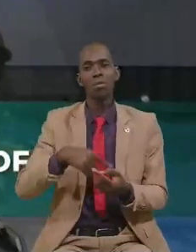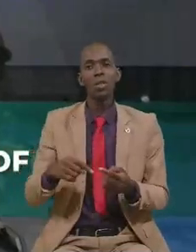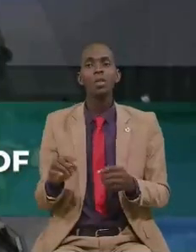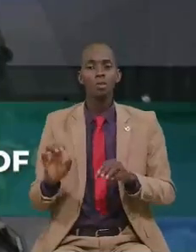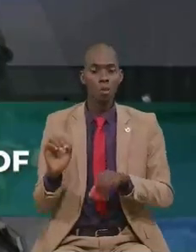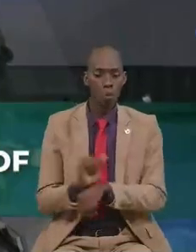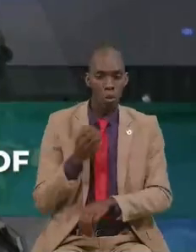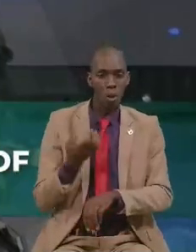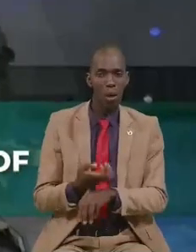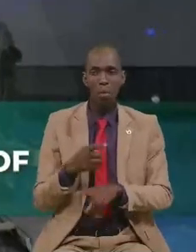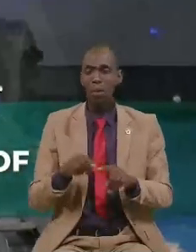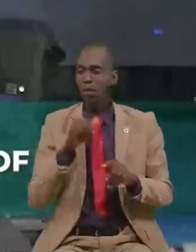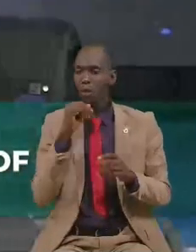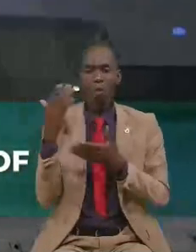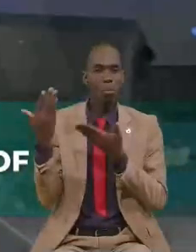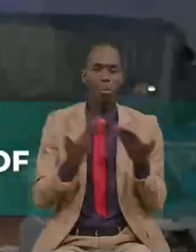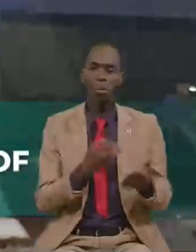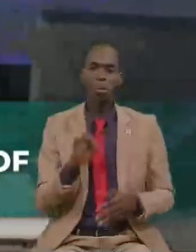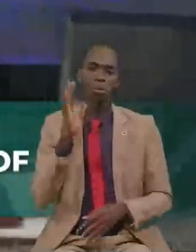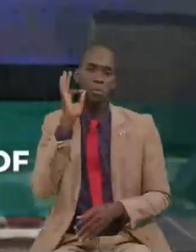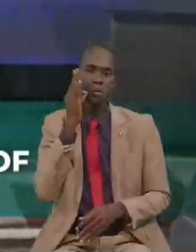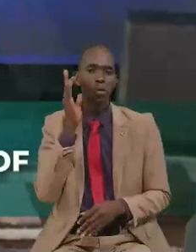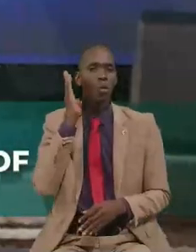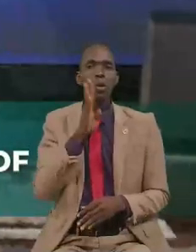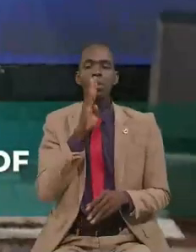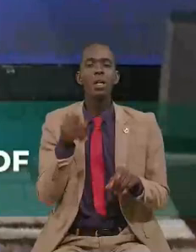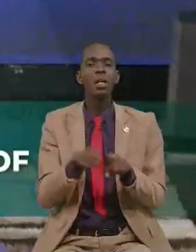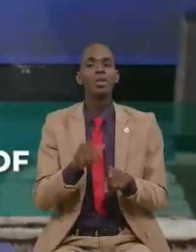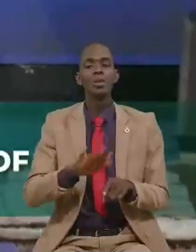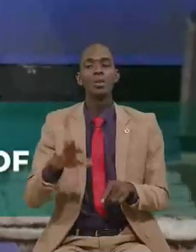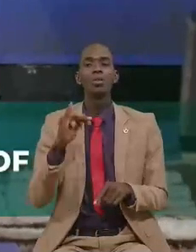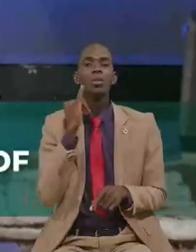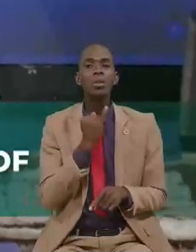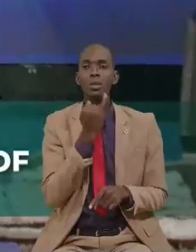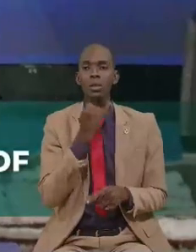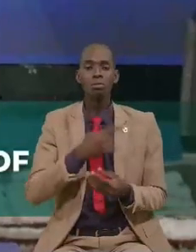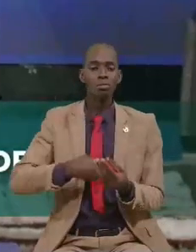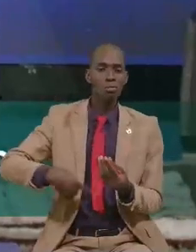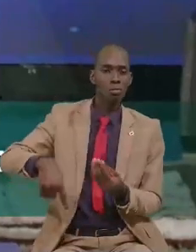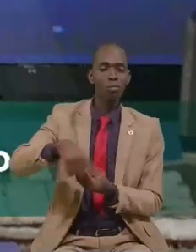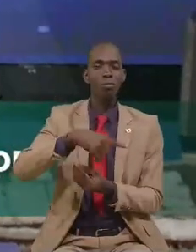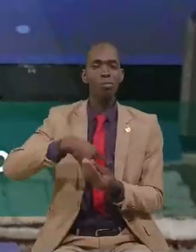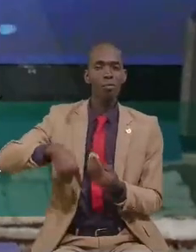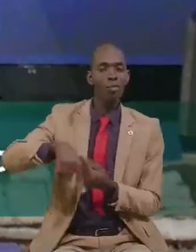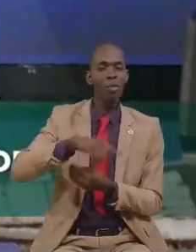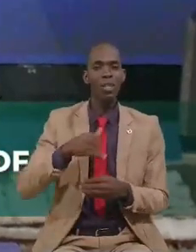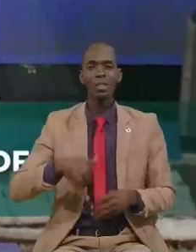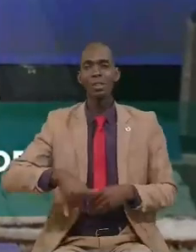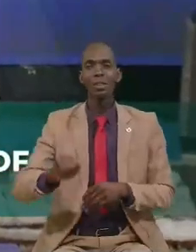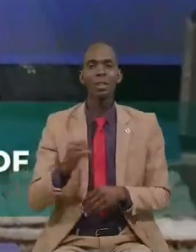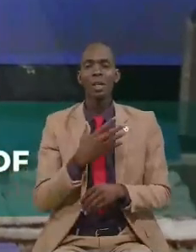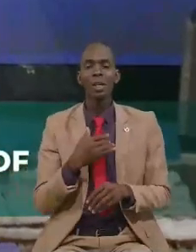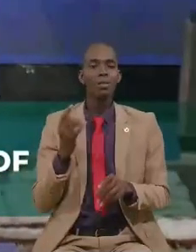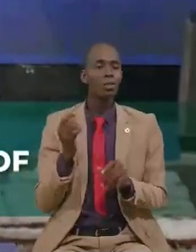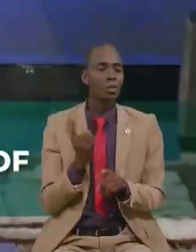Actifs mais pas productifs. Ce sera comme les enfants d'Israël qui sont en train de tourner dans le désert. Cependant, ils faisaient